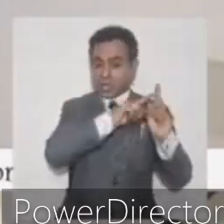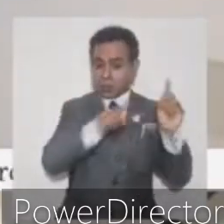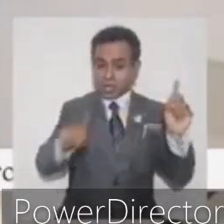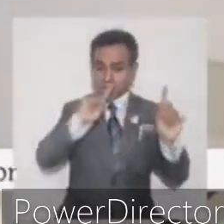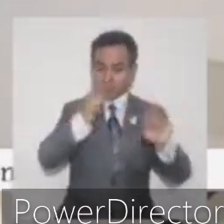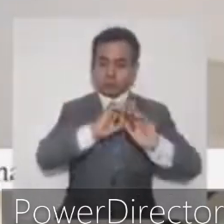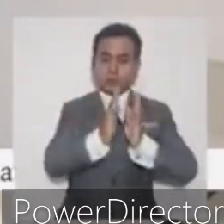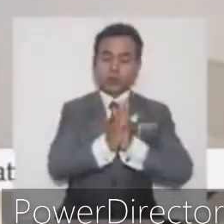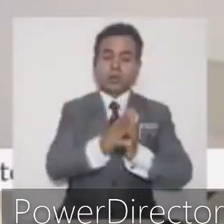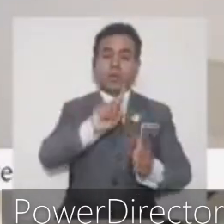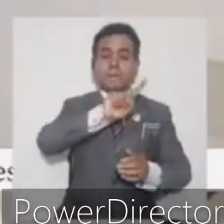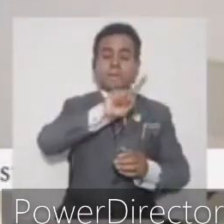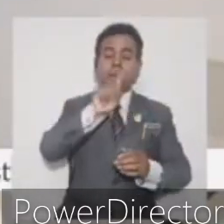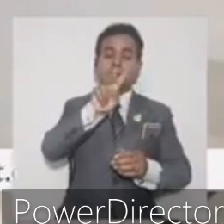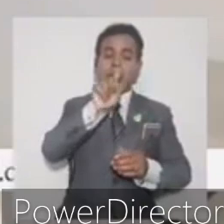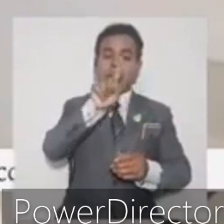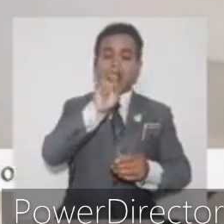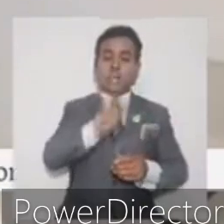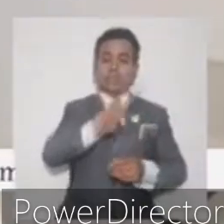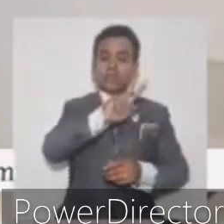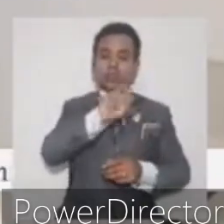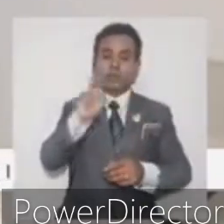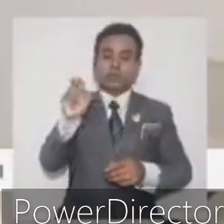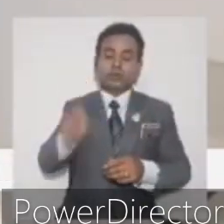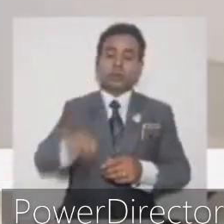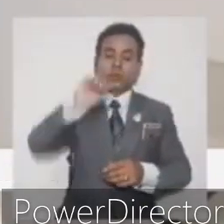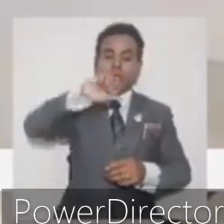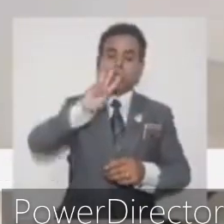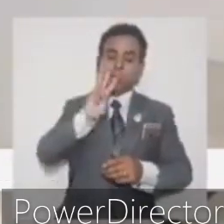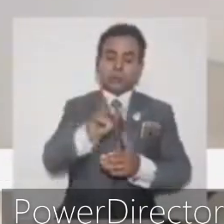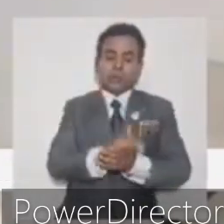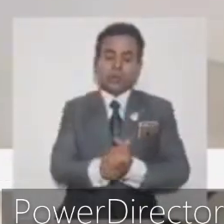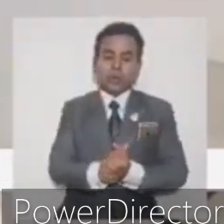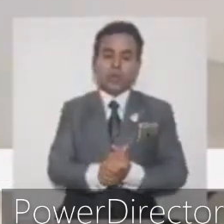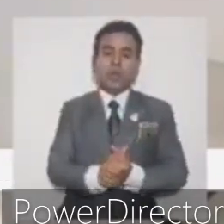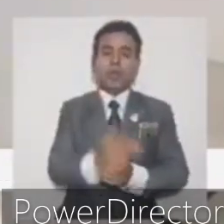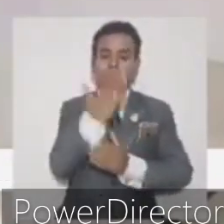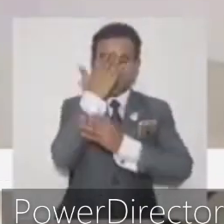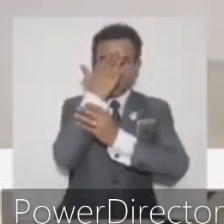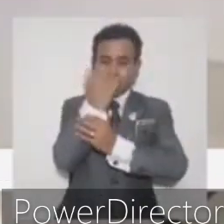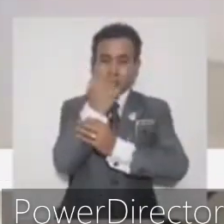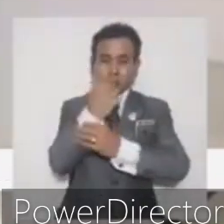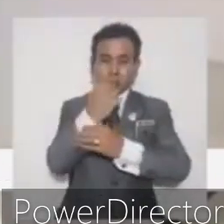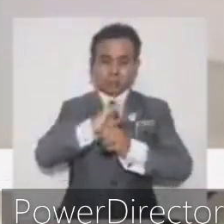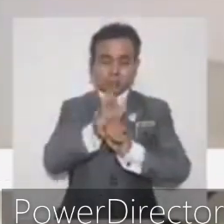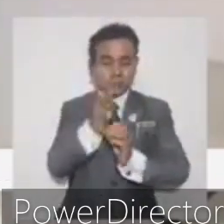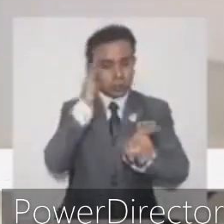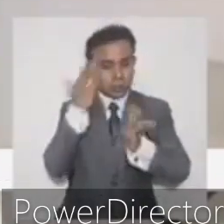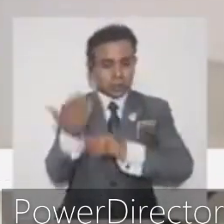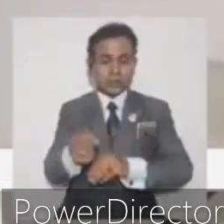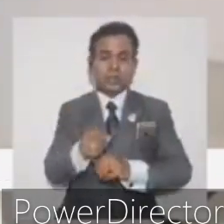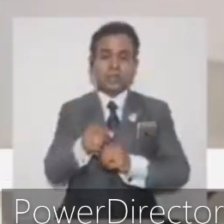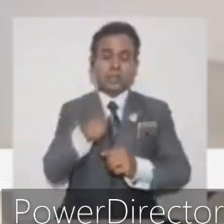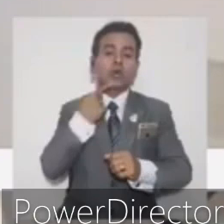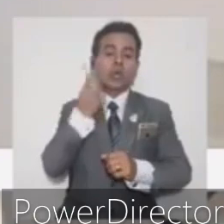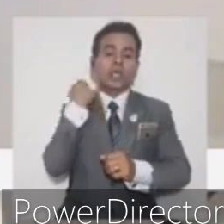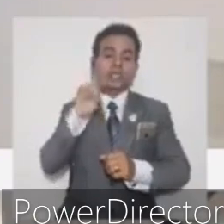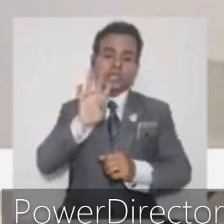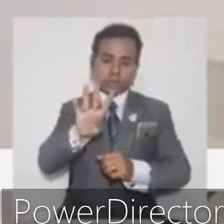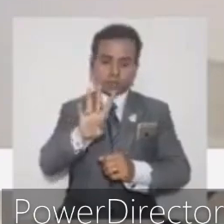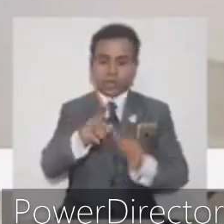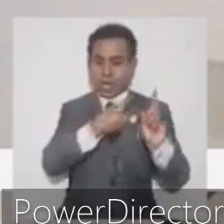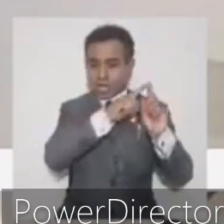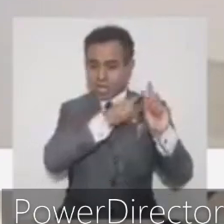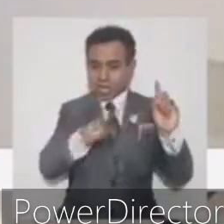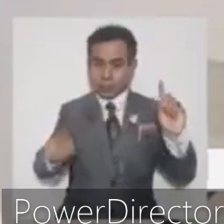করোনায় মৃত্যুবরণ করেছে 4 জন, মোট মৃত্যুবরণ করেছে 50 জন। আরোগ্য লাভ